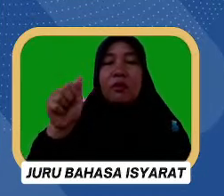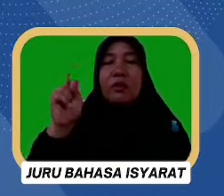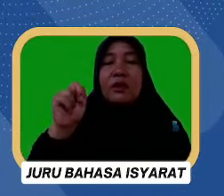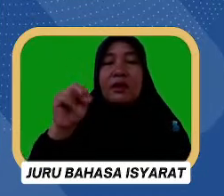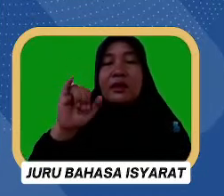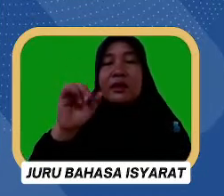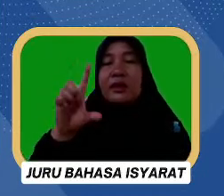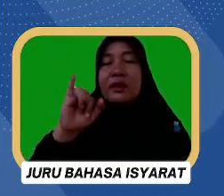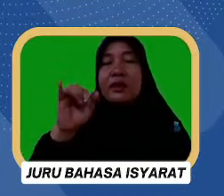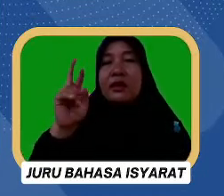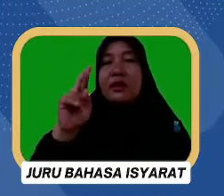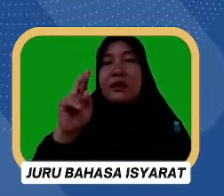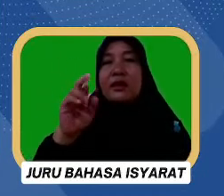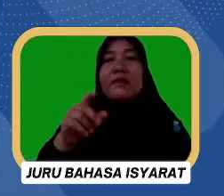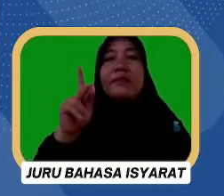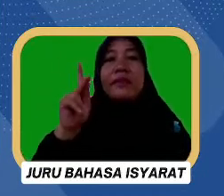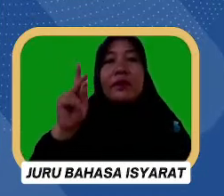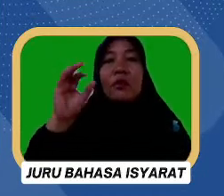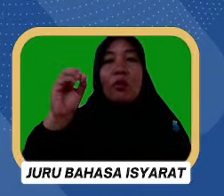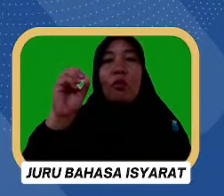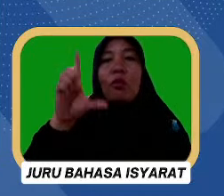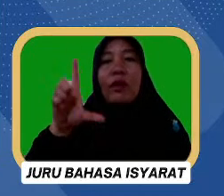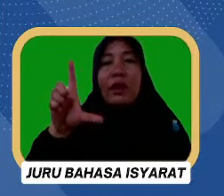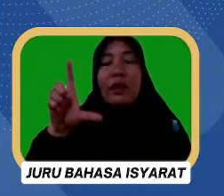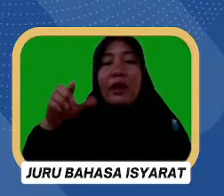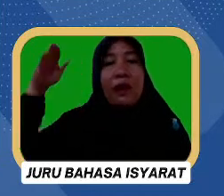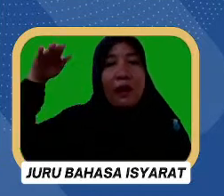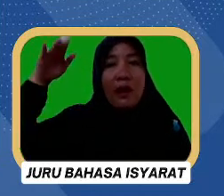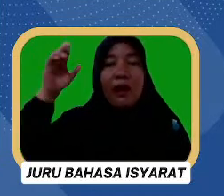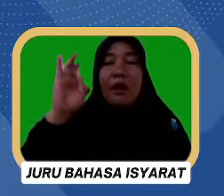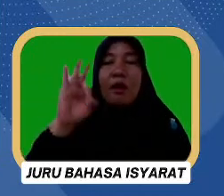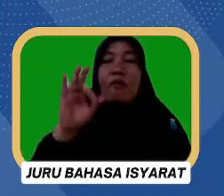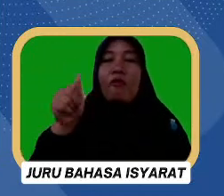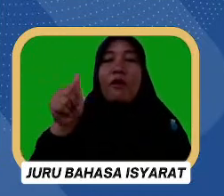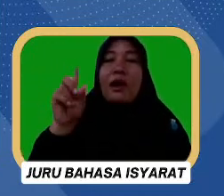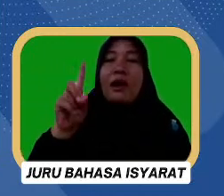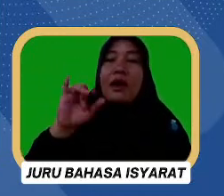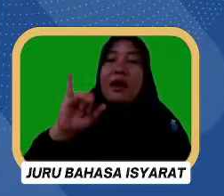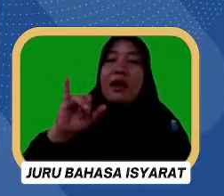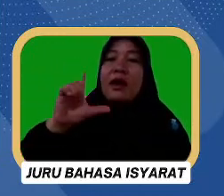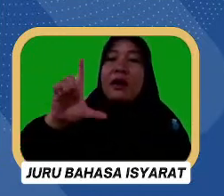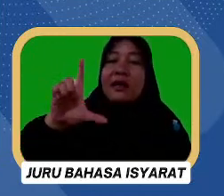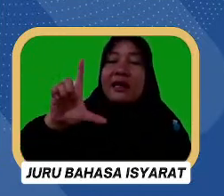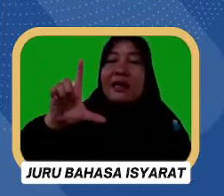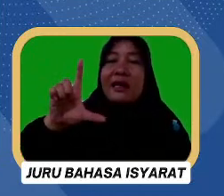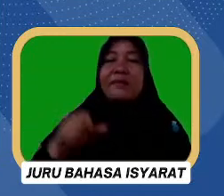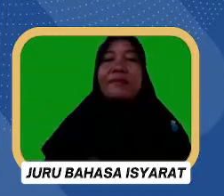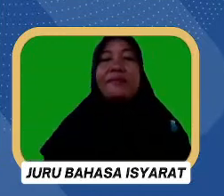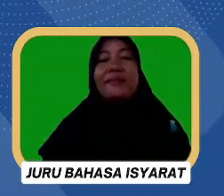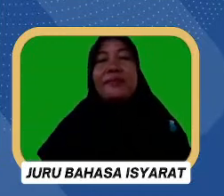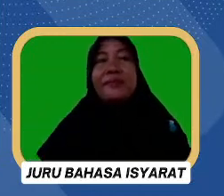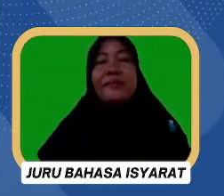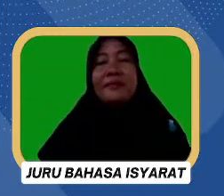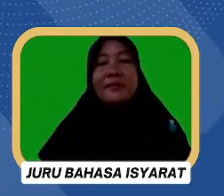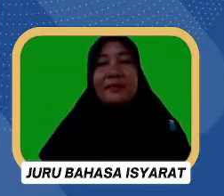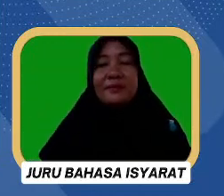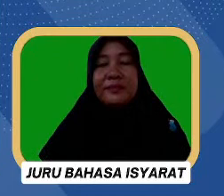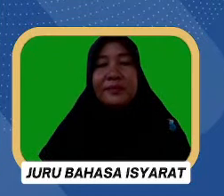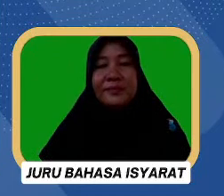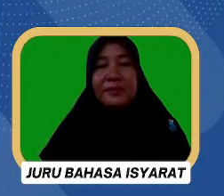pagi hari ini ada Kak Fadil Ahyari selaku influencer atau juga public speaker dan